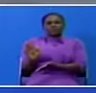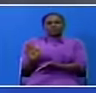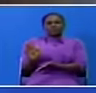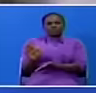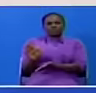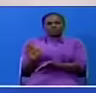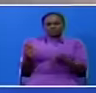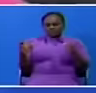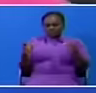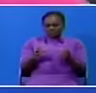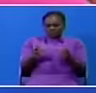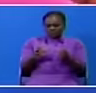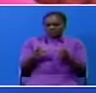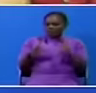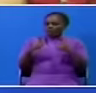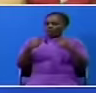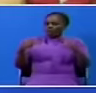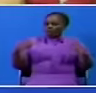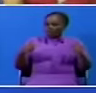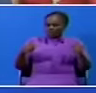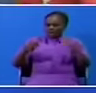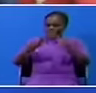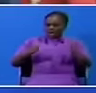Wapangaji hao walipinga nyongeza ya kodi kwani